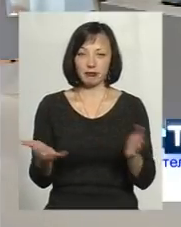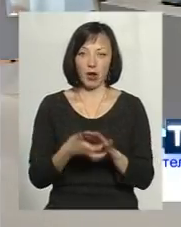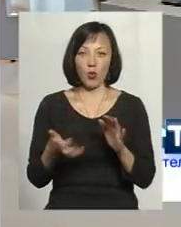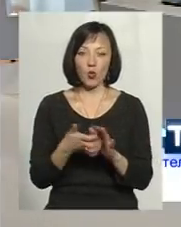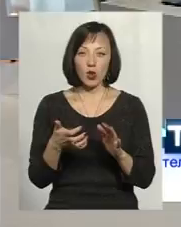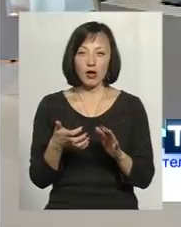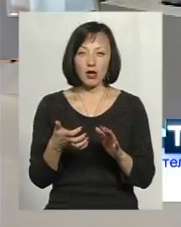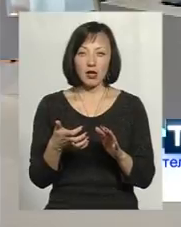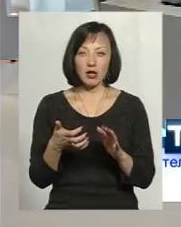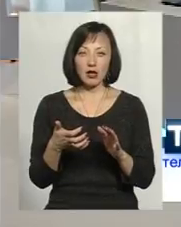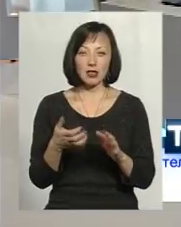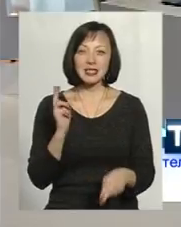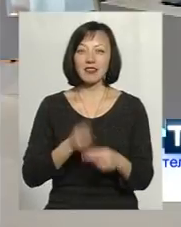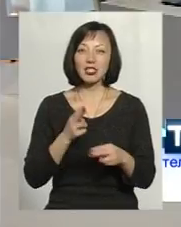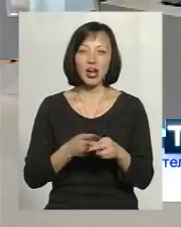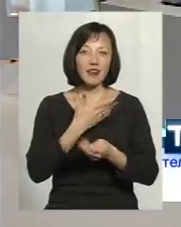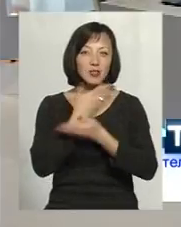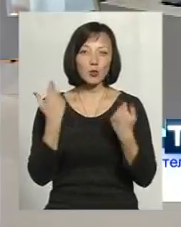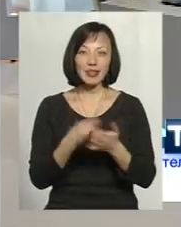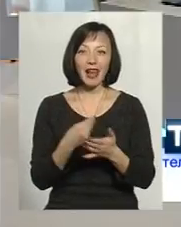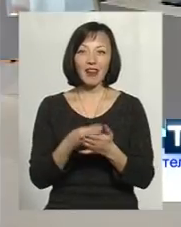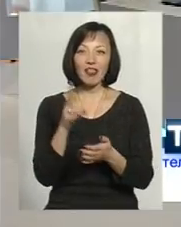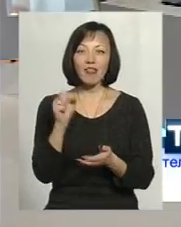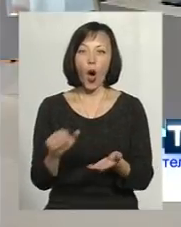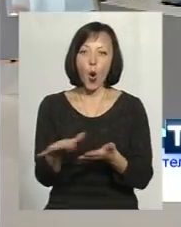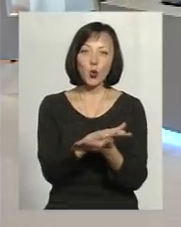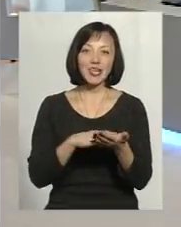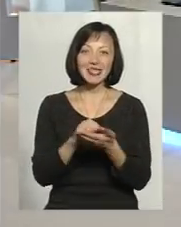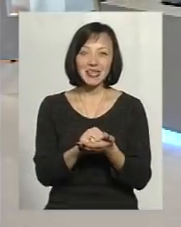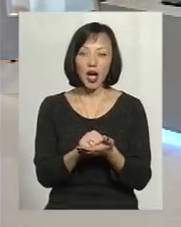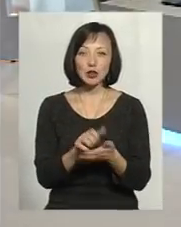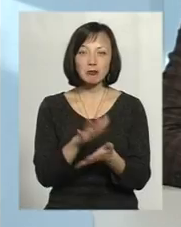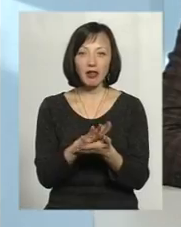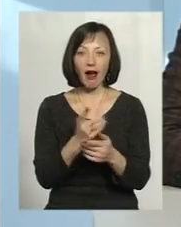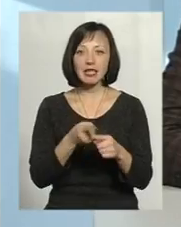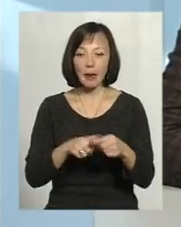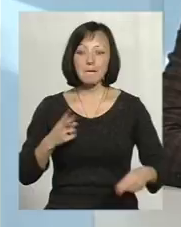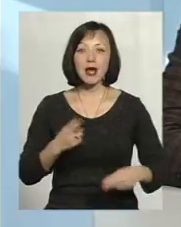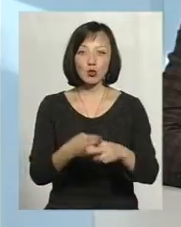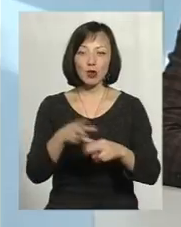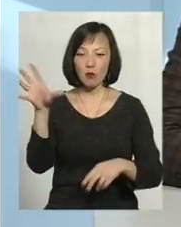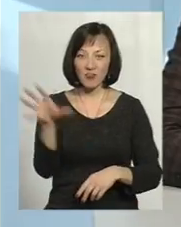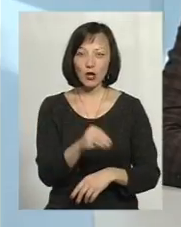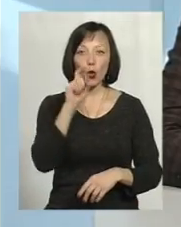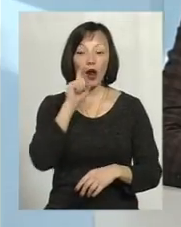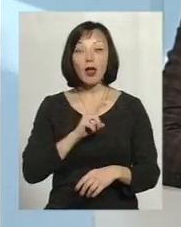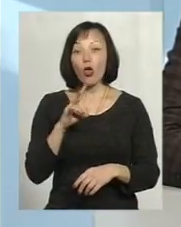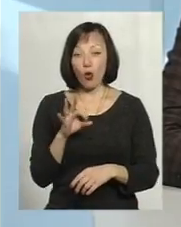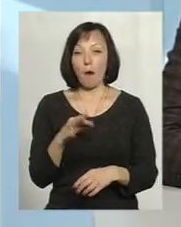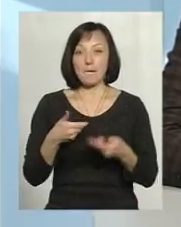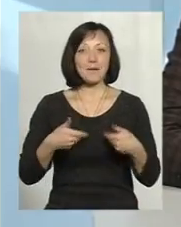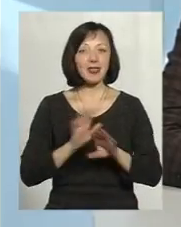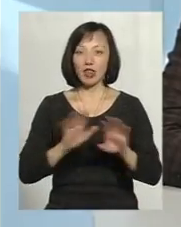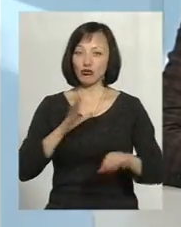чи точніше, сильно заважає відсутність тарифу на утилізацію сміття, і це перешкоджає по всій державі. Ну, але ми не чекаємо,